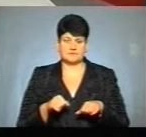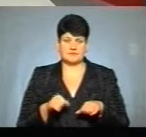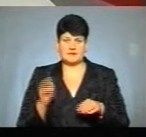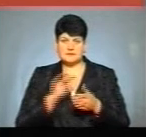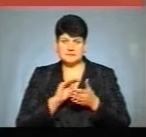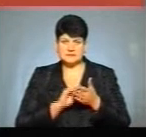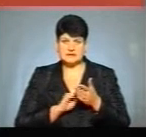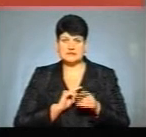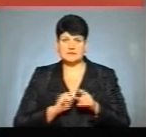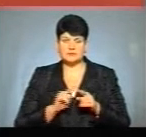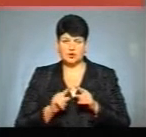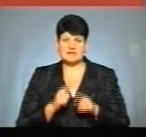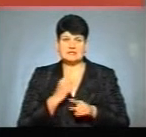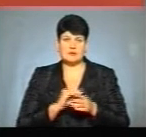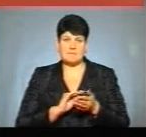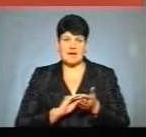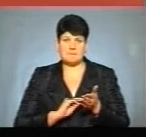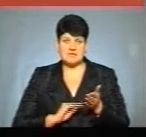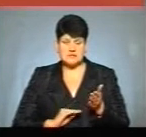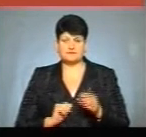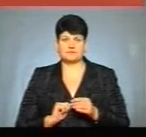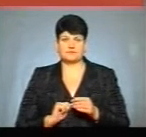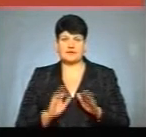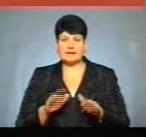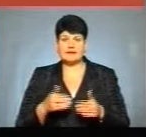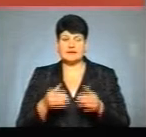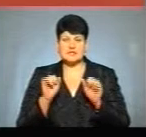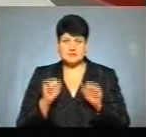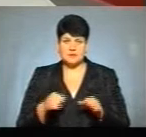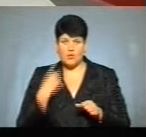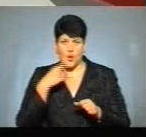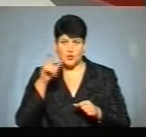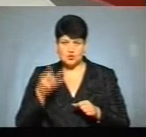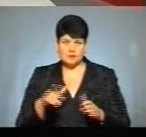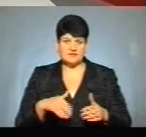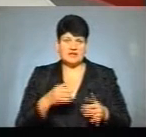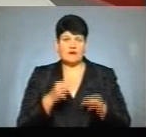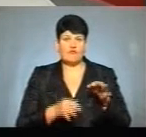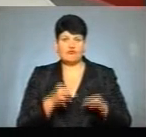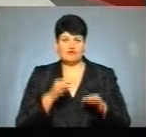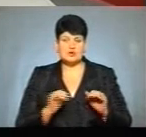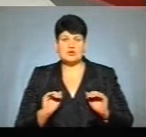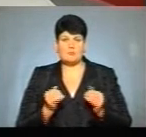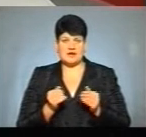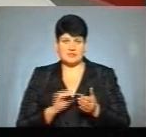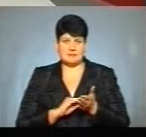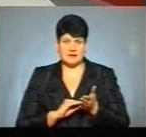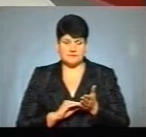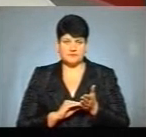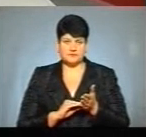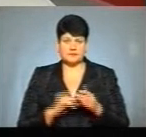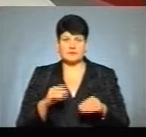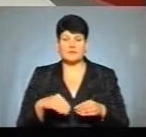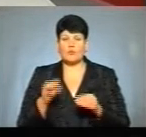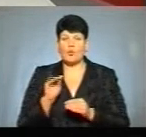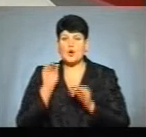складати терміновий заборонний припис. Надається право особі звернутися в суд за обмежувальним приписом, поставити